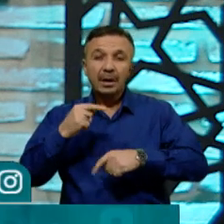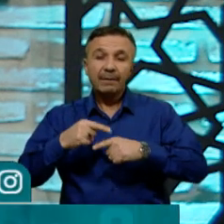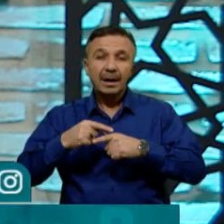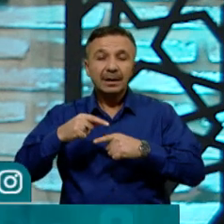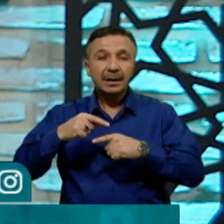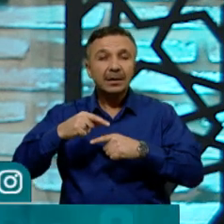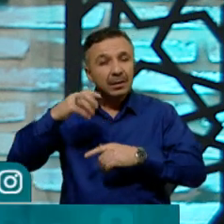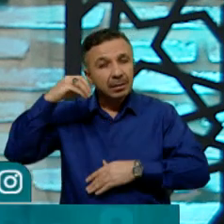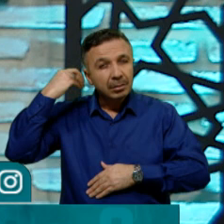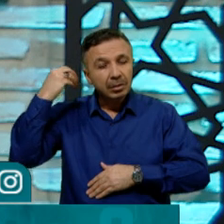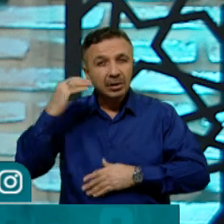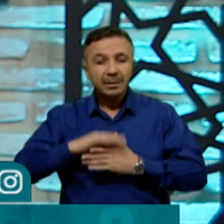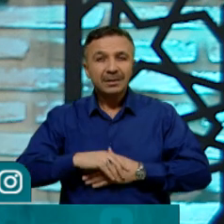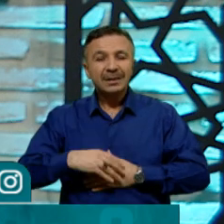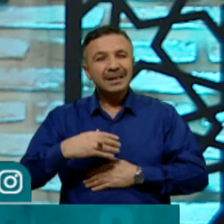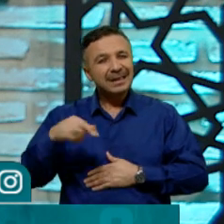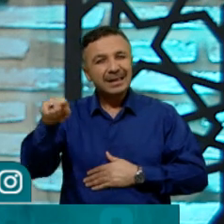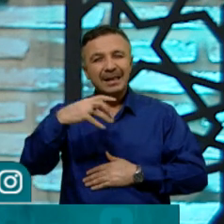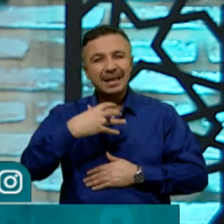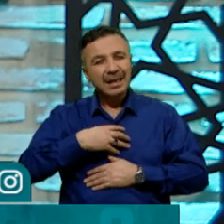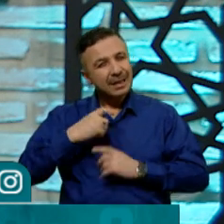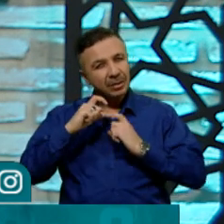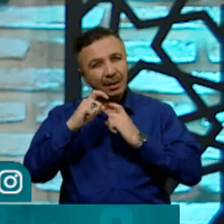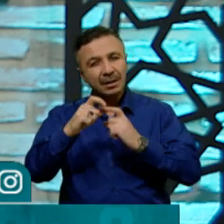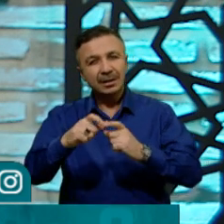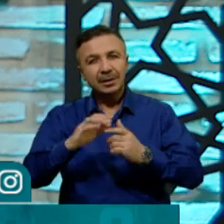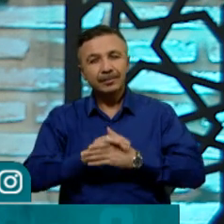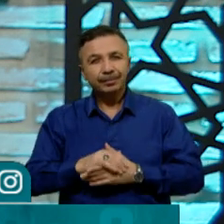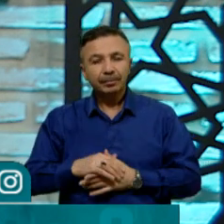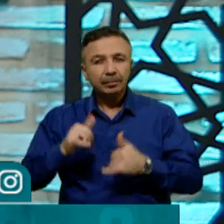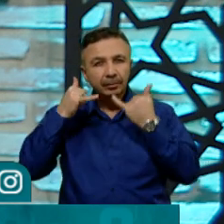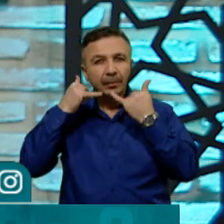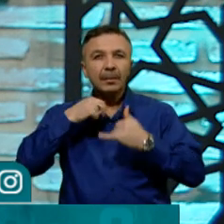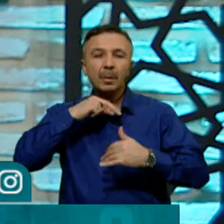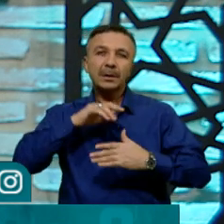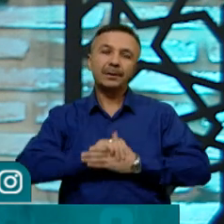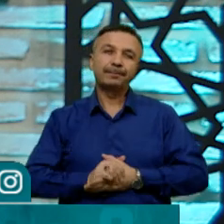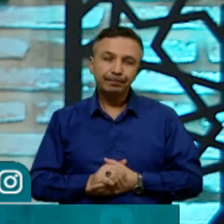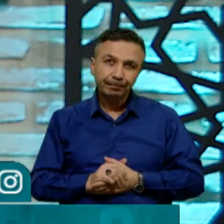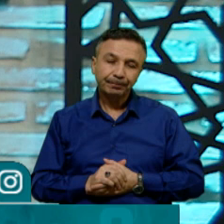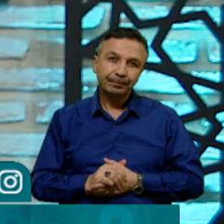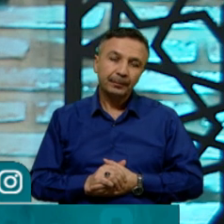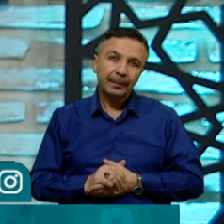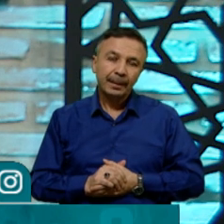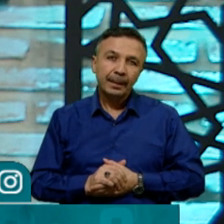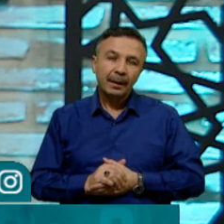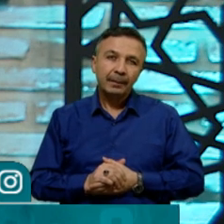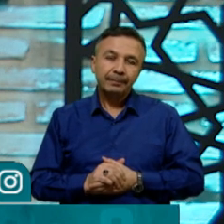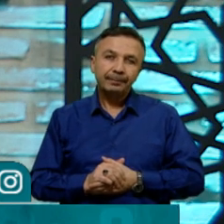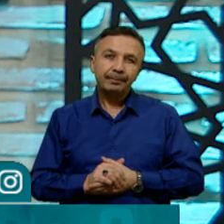kendini sorabilirsiniz sorularınızı bunun için yapmanız gereken 0312 alan koduyla 294/4